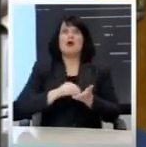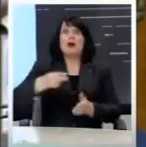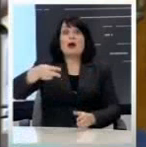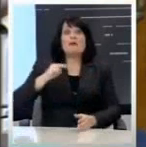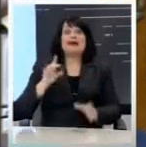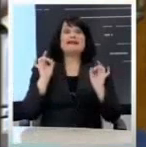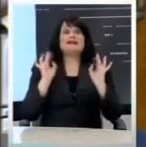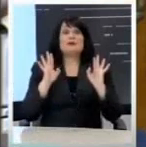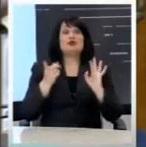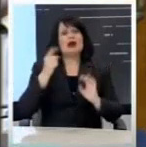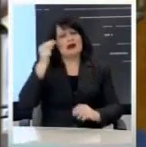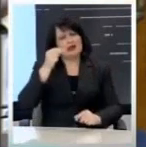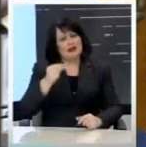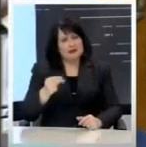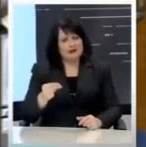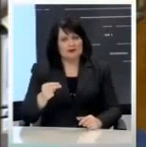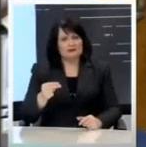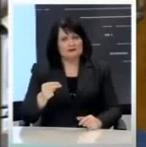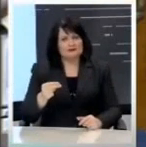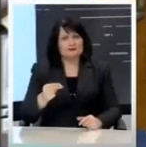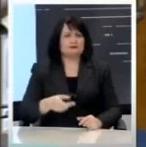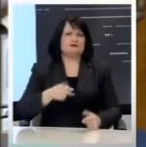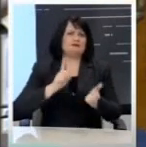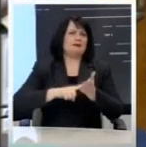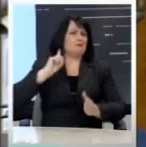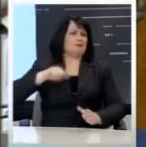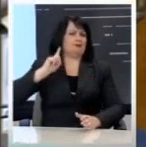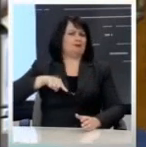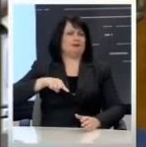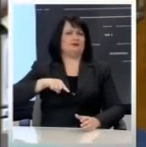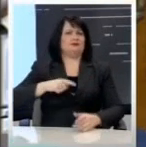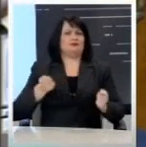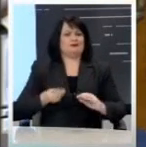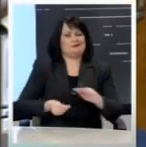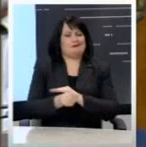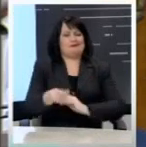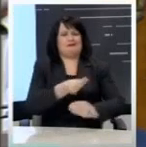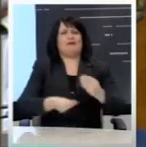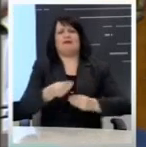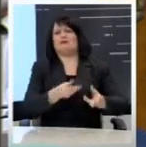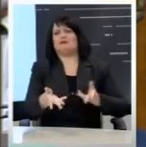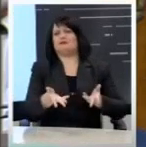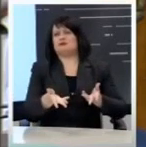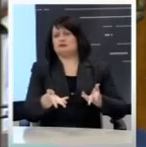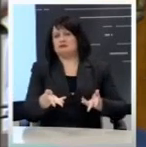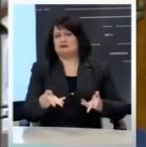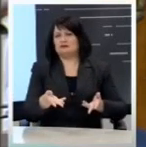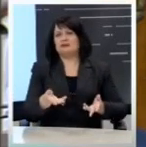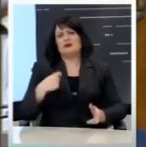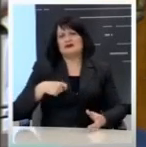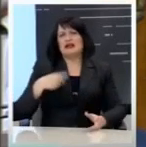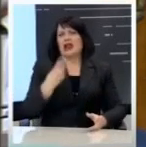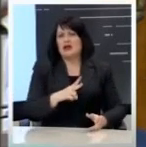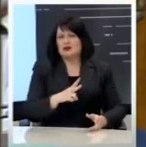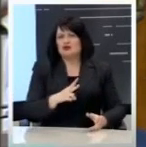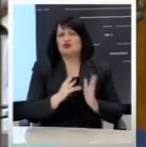για μια σειρά άλλες άνομες συμπεριφορές και συναλλαγές στελεχών, όπως για παράδειγμα του